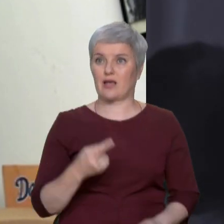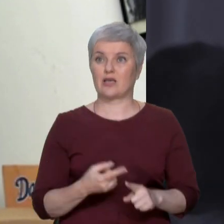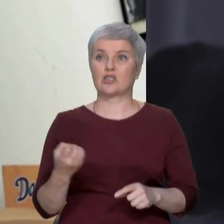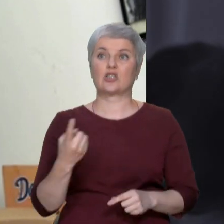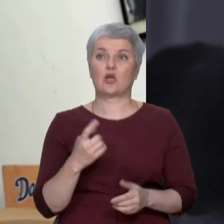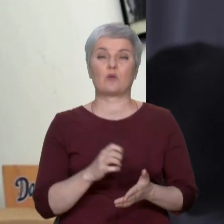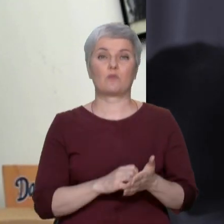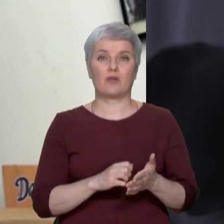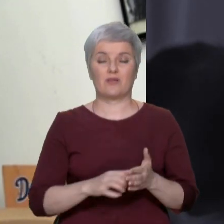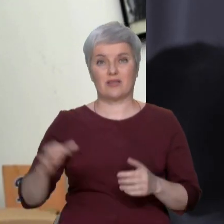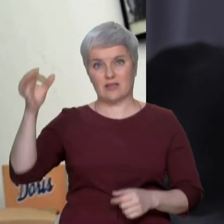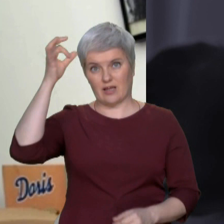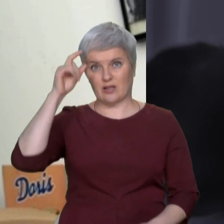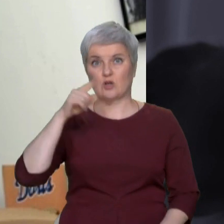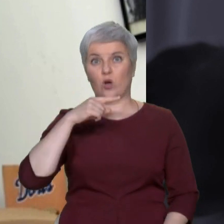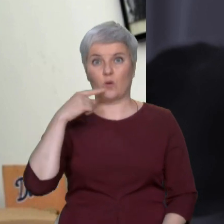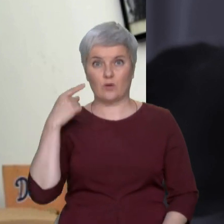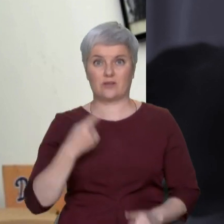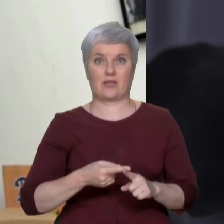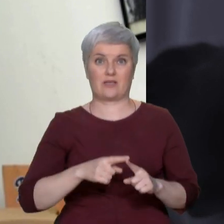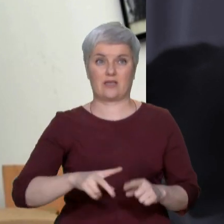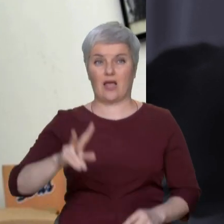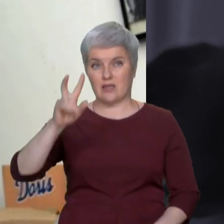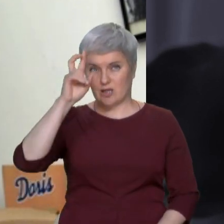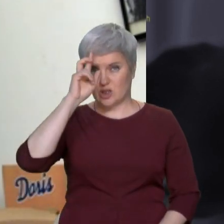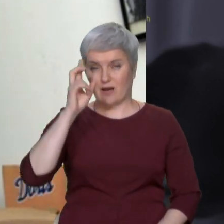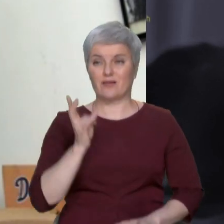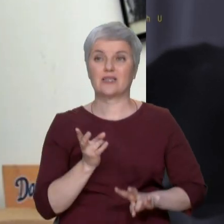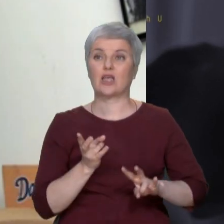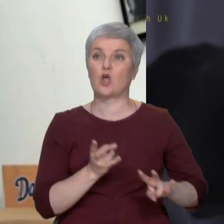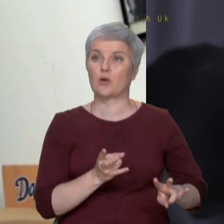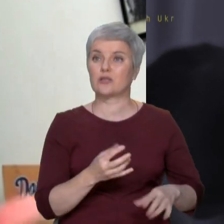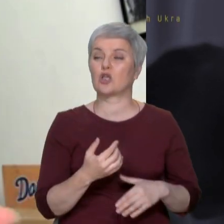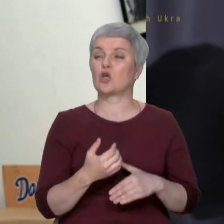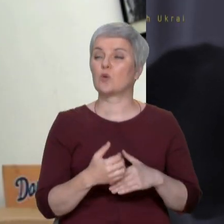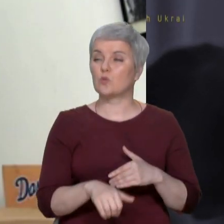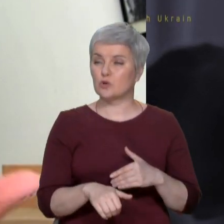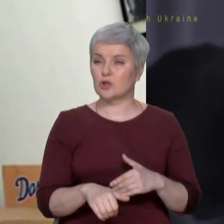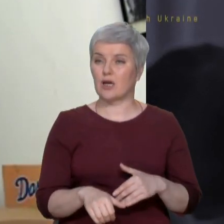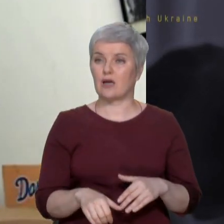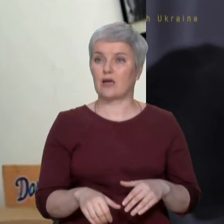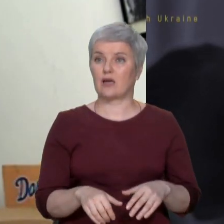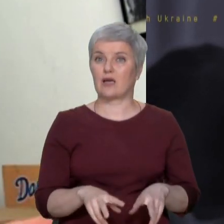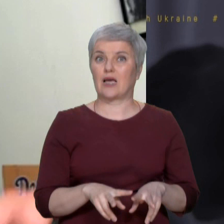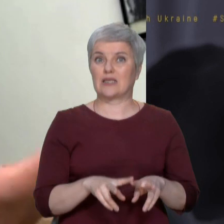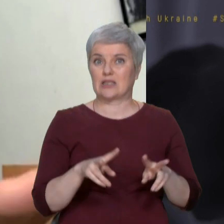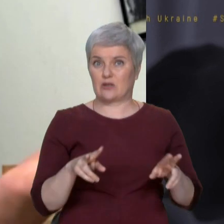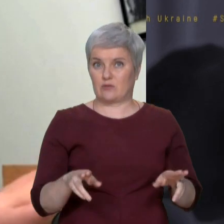нагадати людям, що Росія – це держава-терорист. І вже наклалося так, що